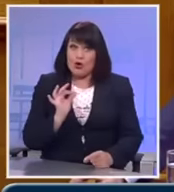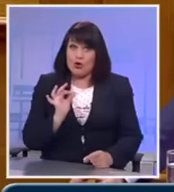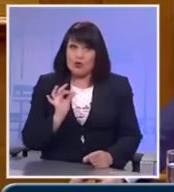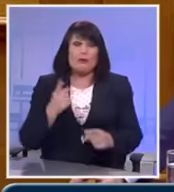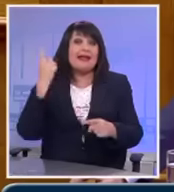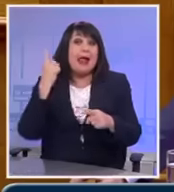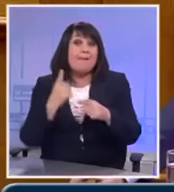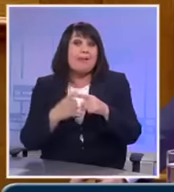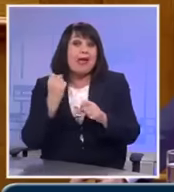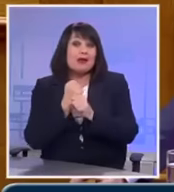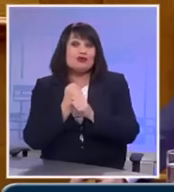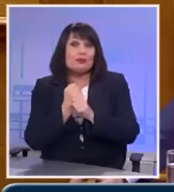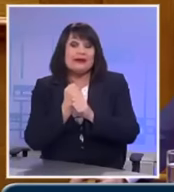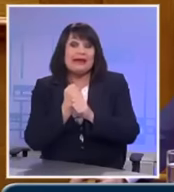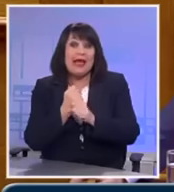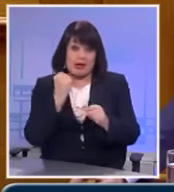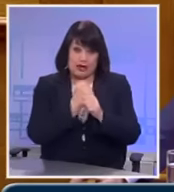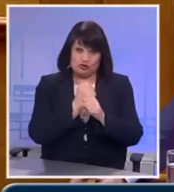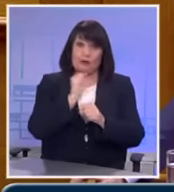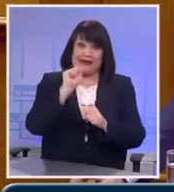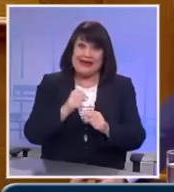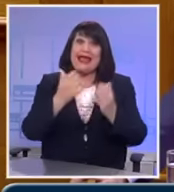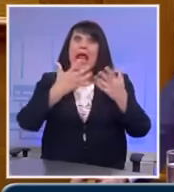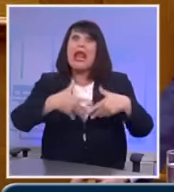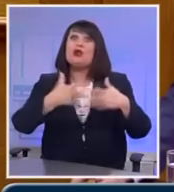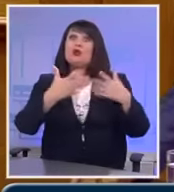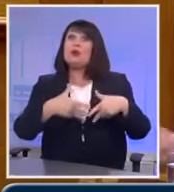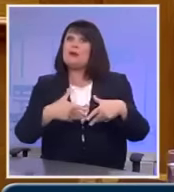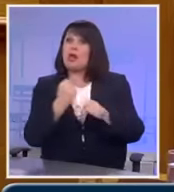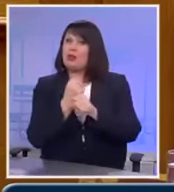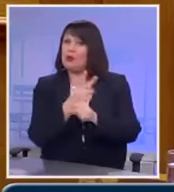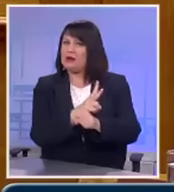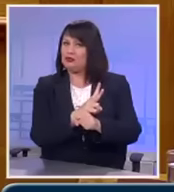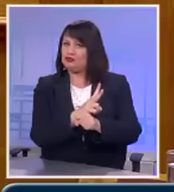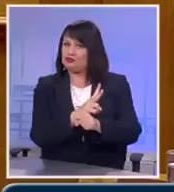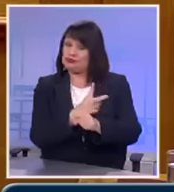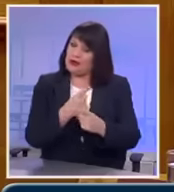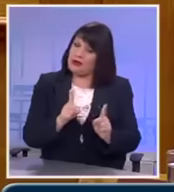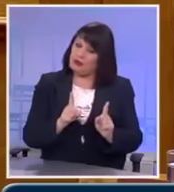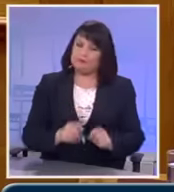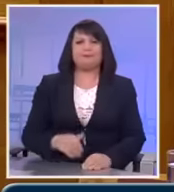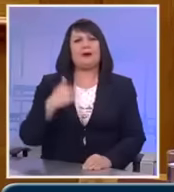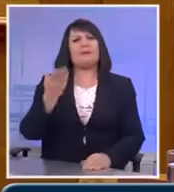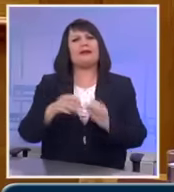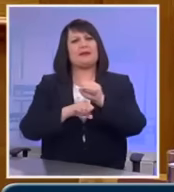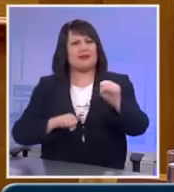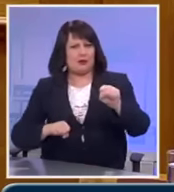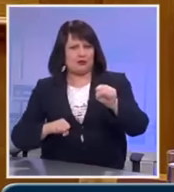εργαζόμενοι είναι εργαζόμενοι και ταυτόχρονα λειτουργοί για τα